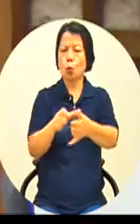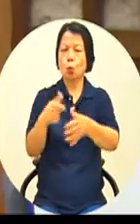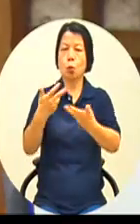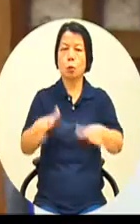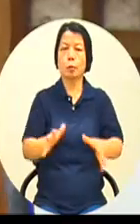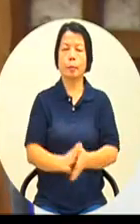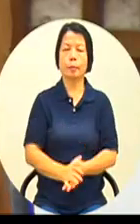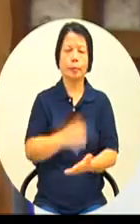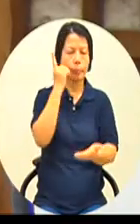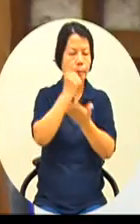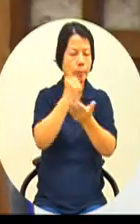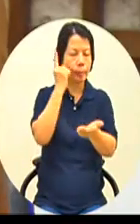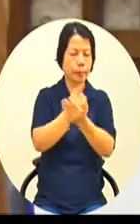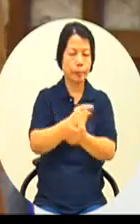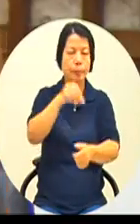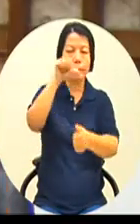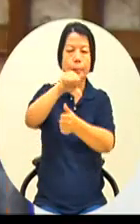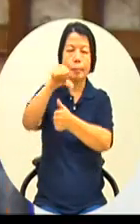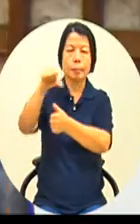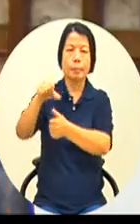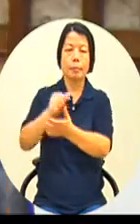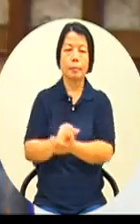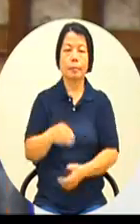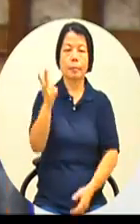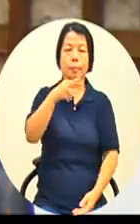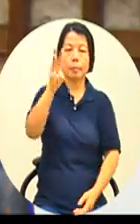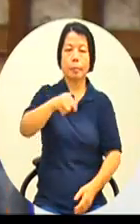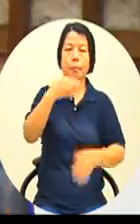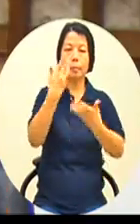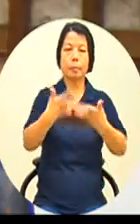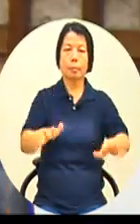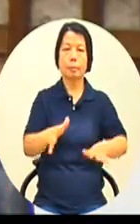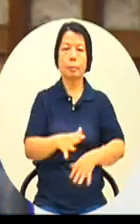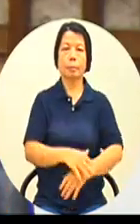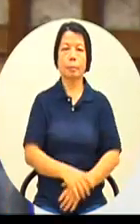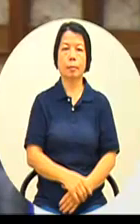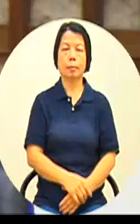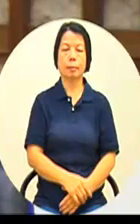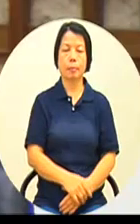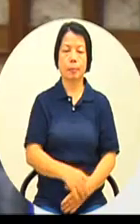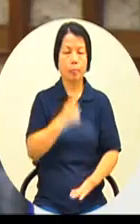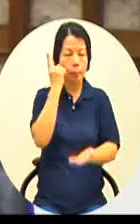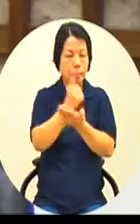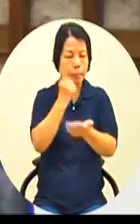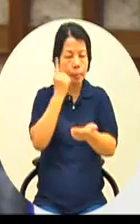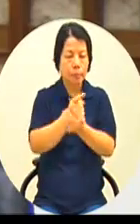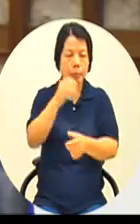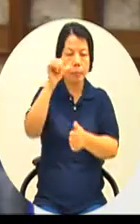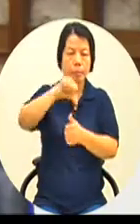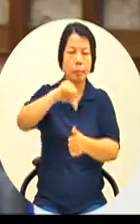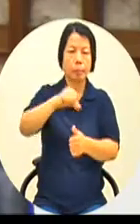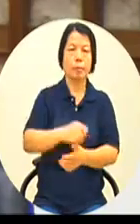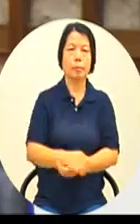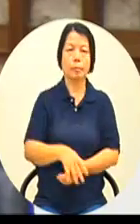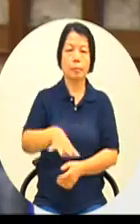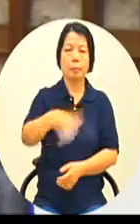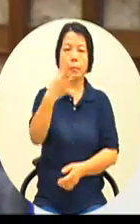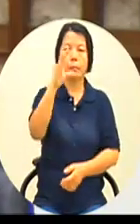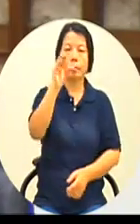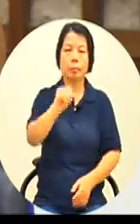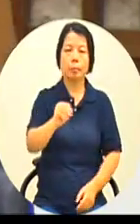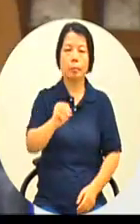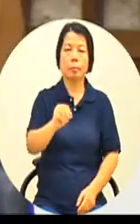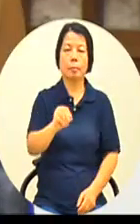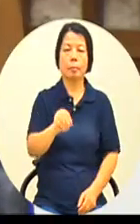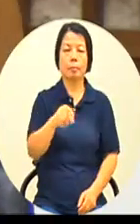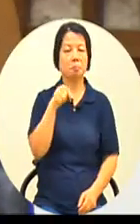均一天开单开安尼3000几件，每天的罚款呐400几万吼，这条未